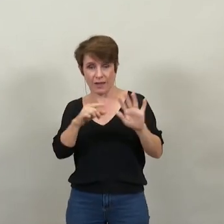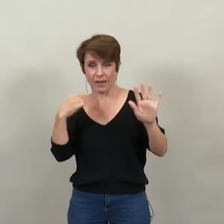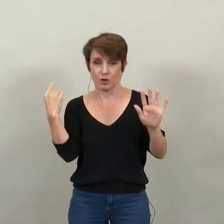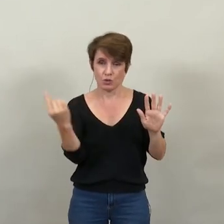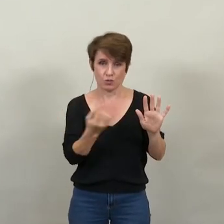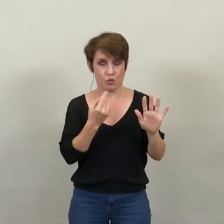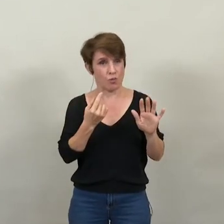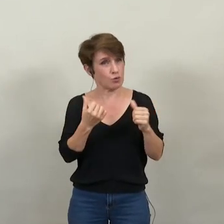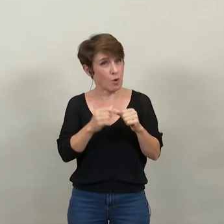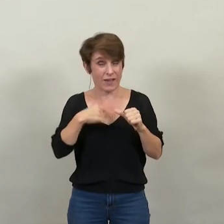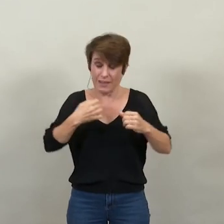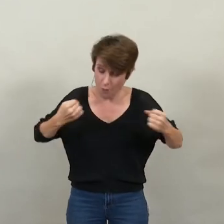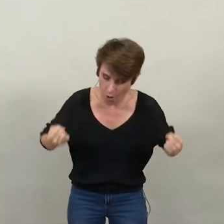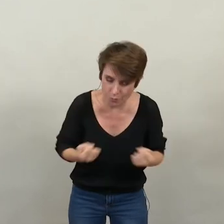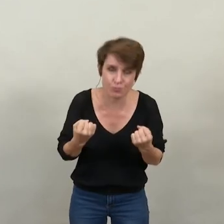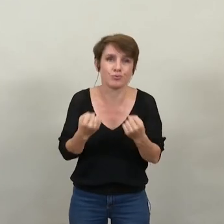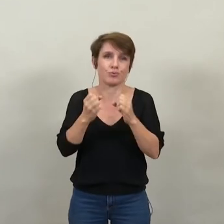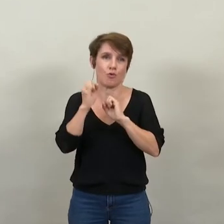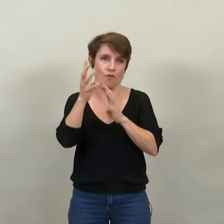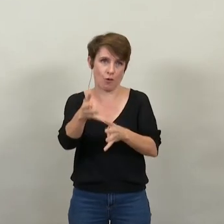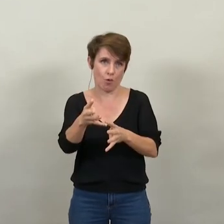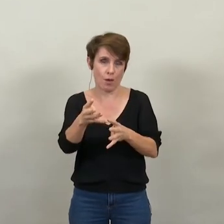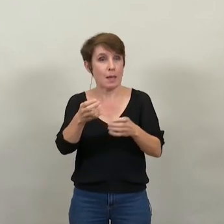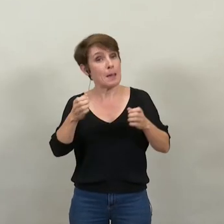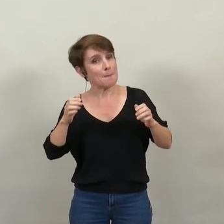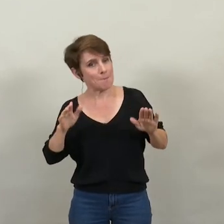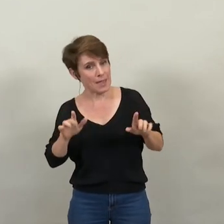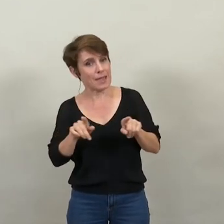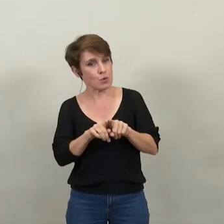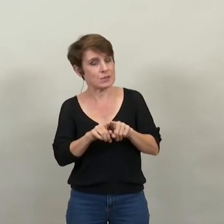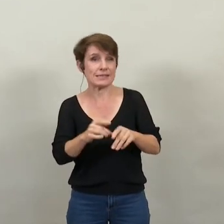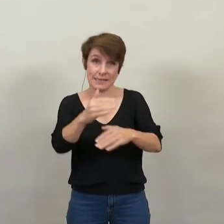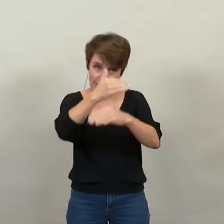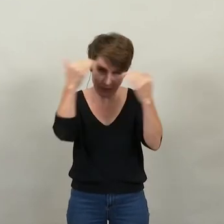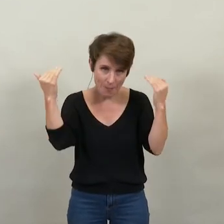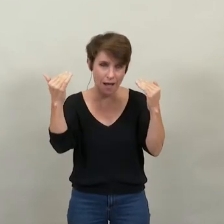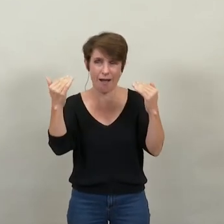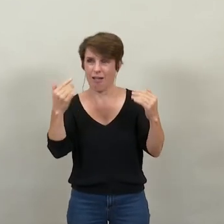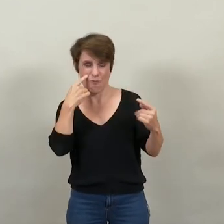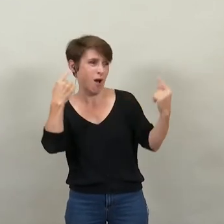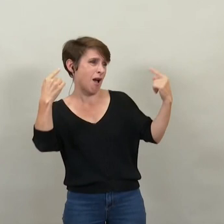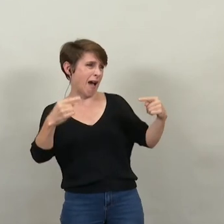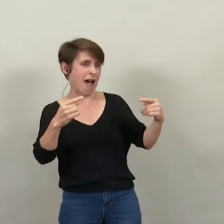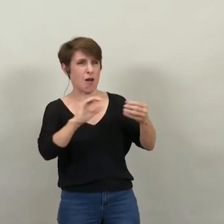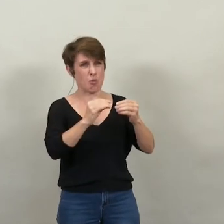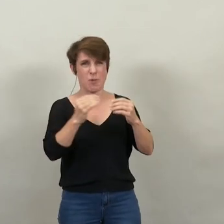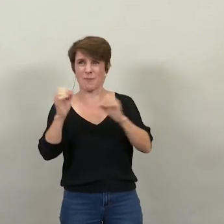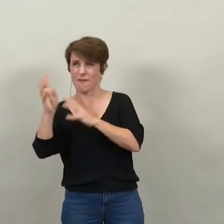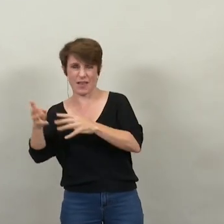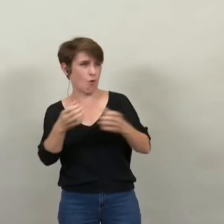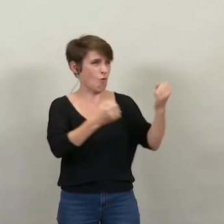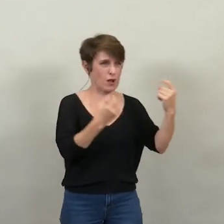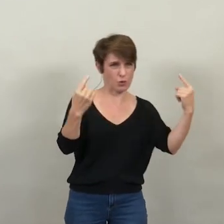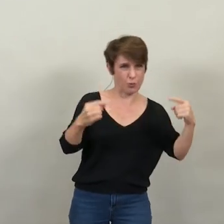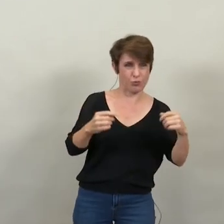promotion du vélo après il y en a marre aussi d'opposer les automobilistes aux cyclistes au piéton personnellement moi je suis